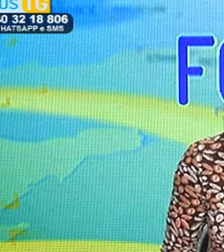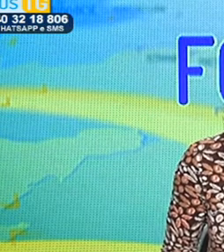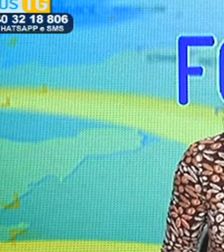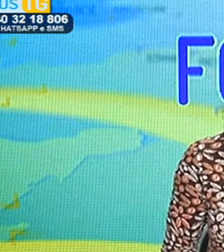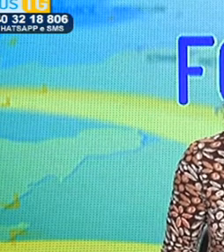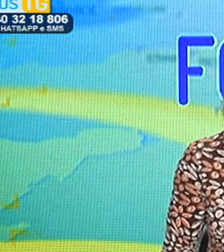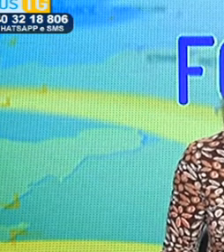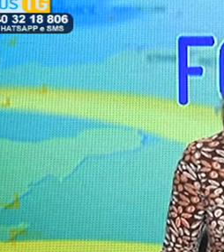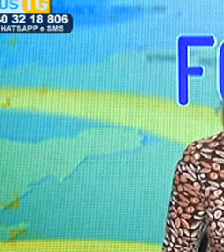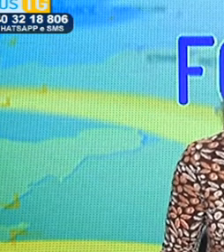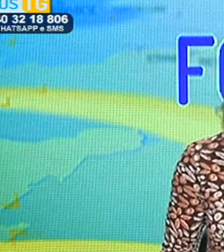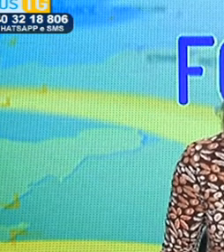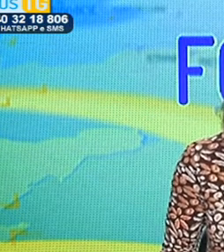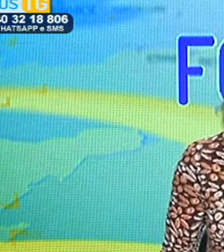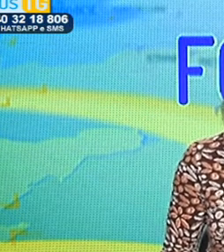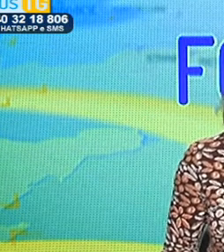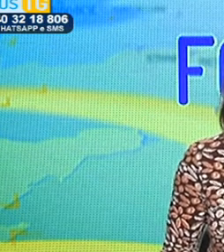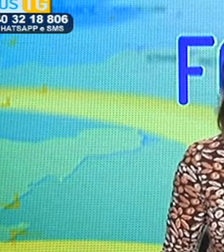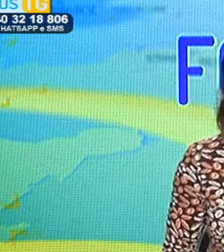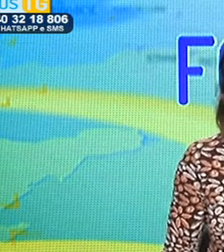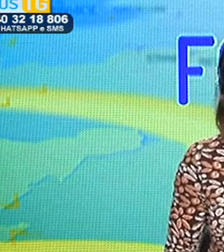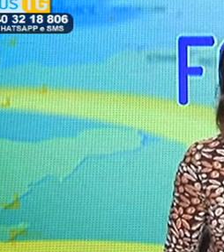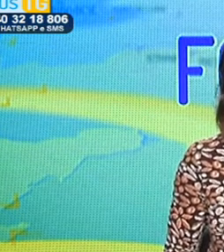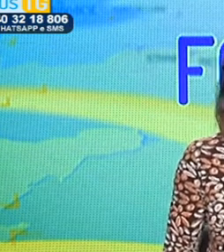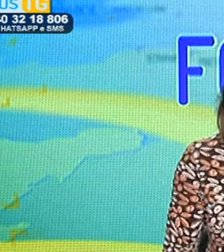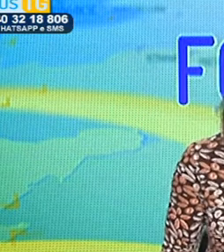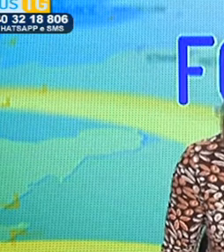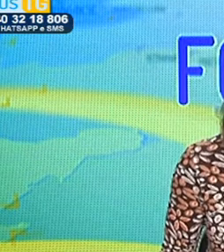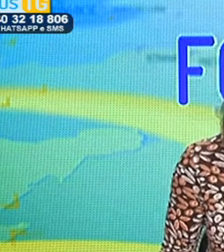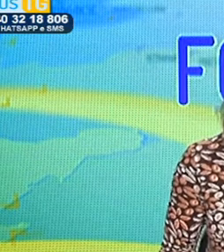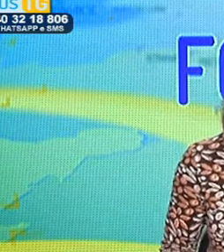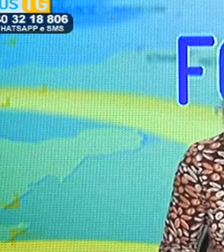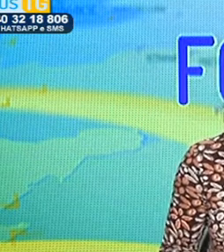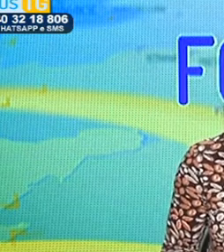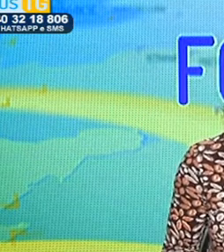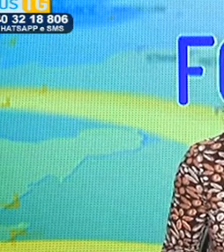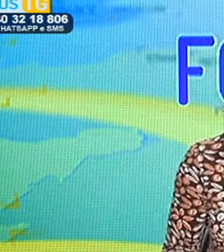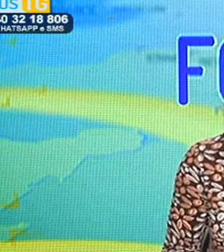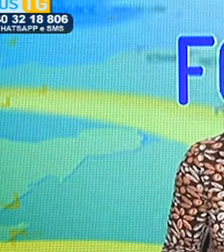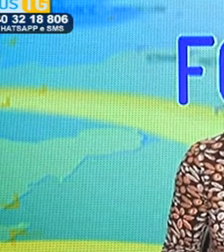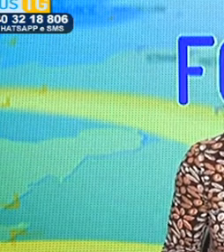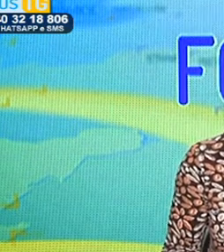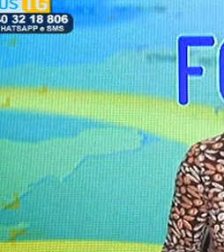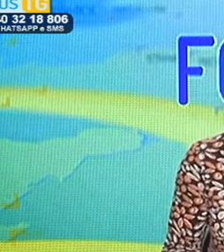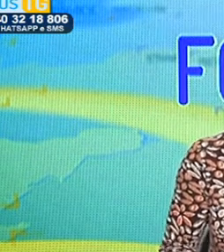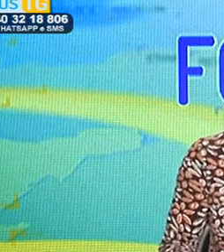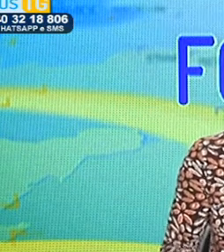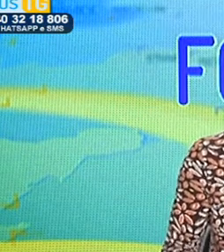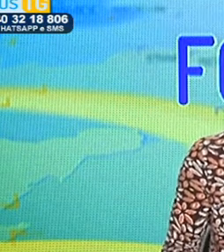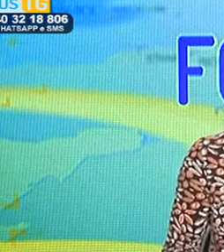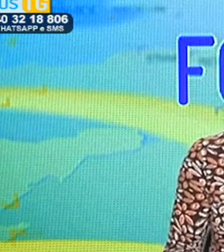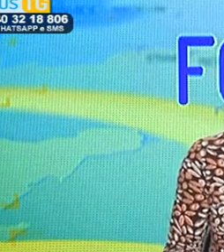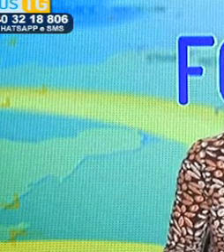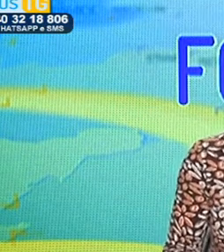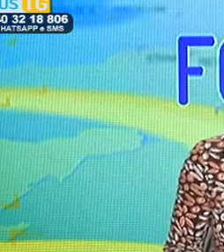di risarcimento derivante dalla vicenda di un sito inquinato che si trova a San Giorgio in Bosco,